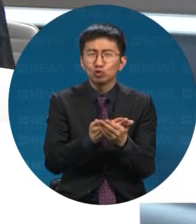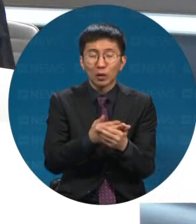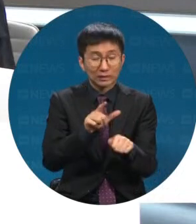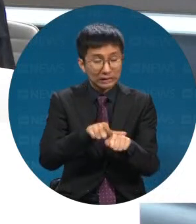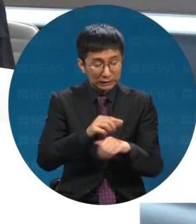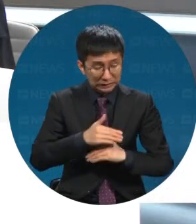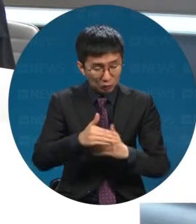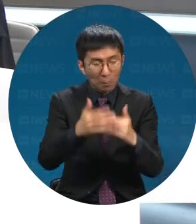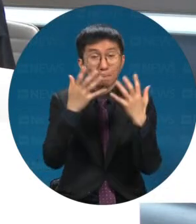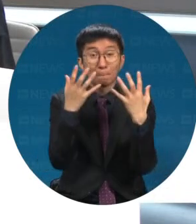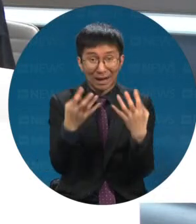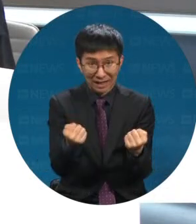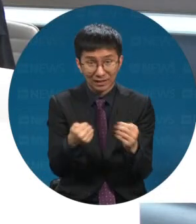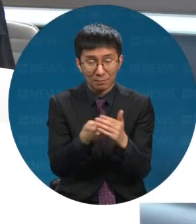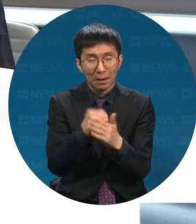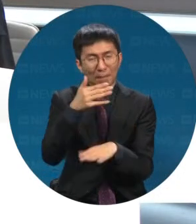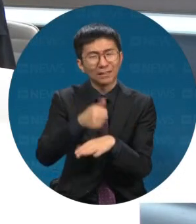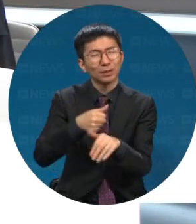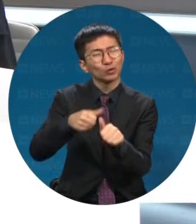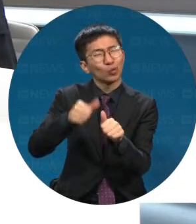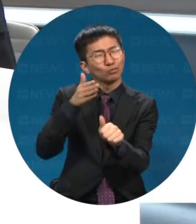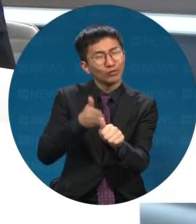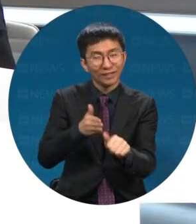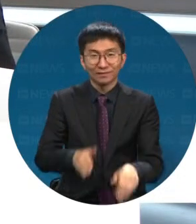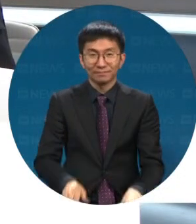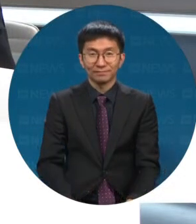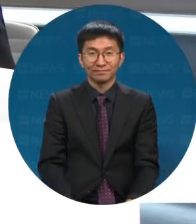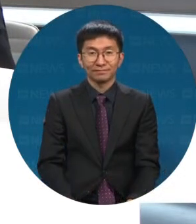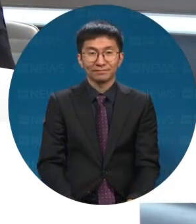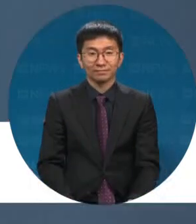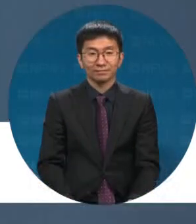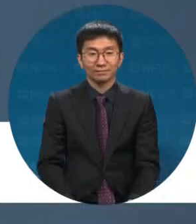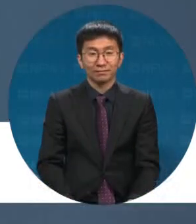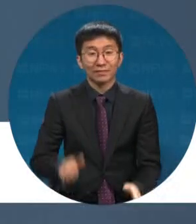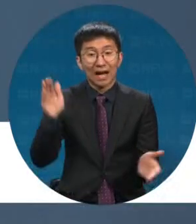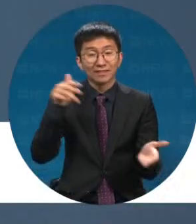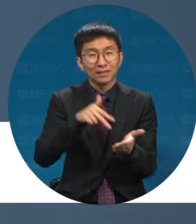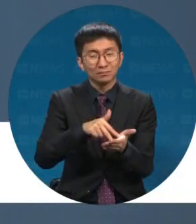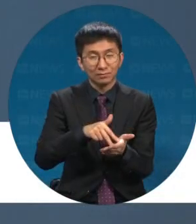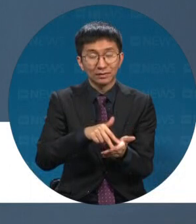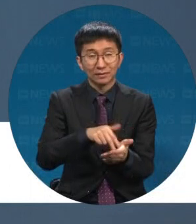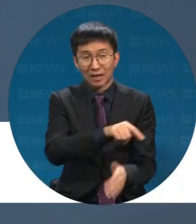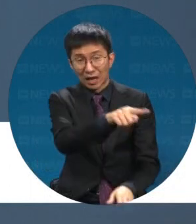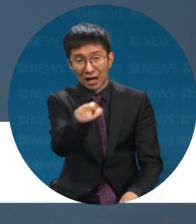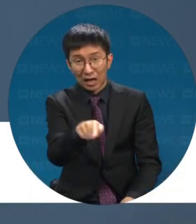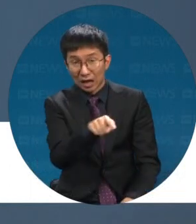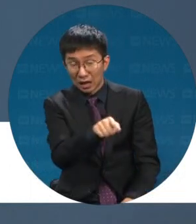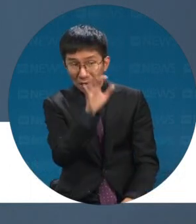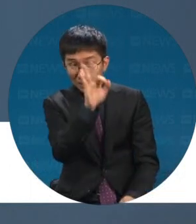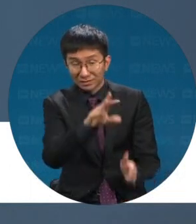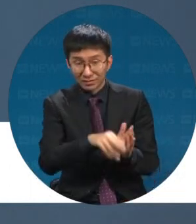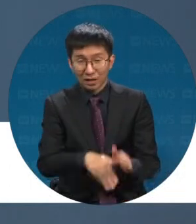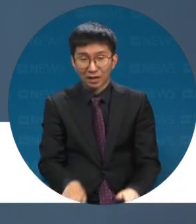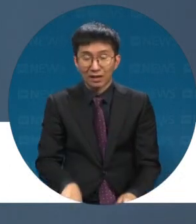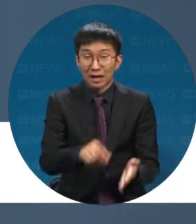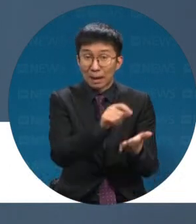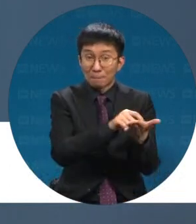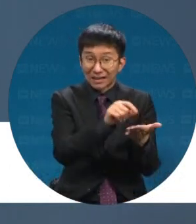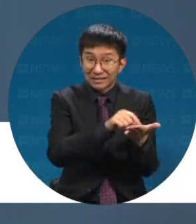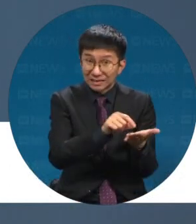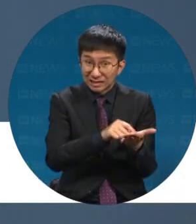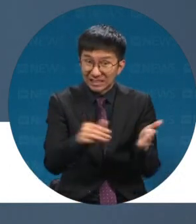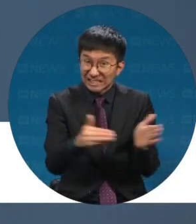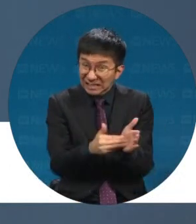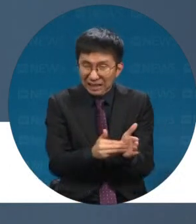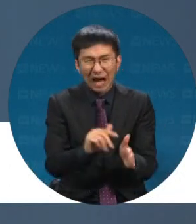않습니까? 네. 마지막으로 조언 한마디 해주신다면요. 학생들에게 가끔 얘기를 하는데요. 학생들이 마킹을 한 거는 마침표를 찍은